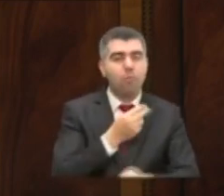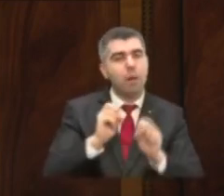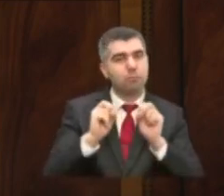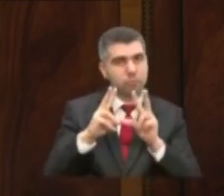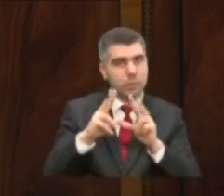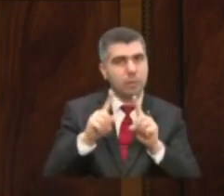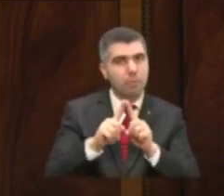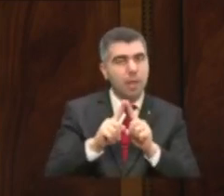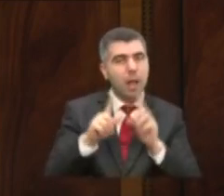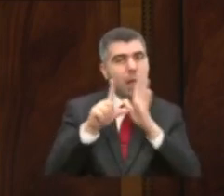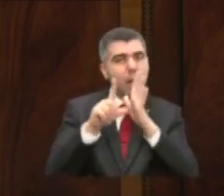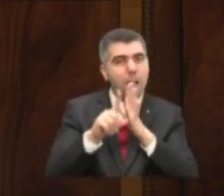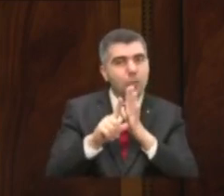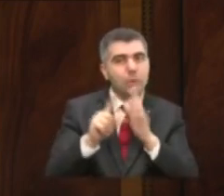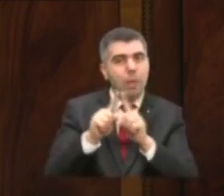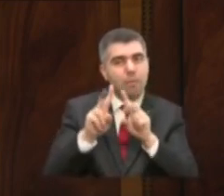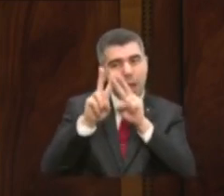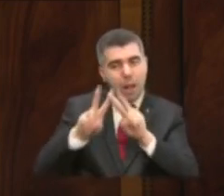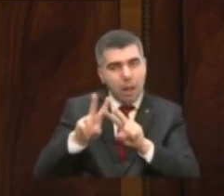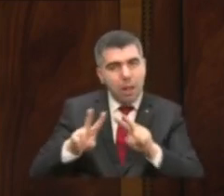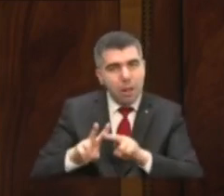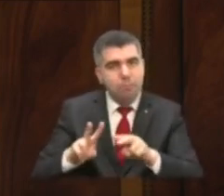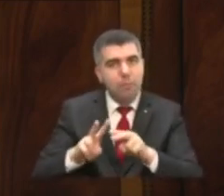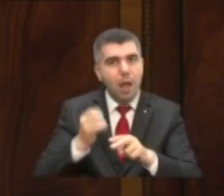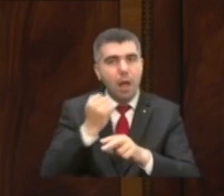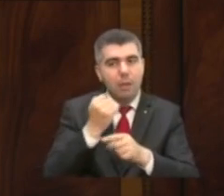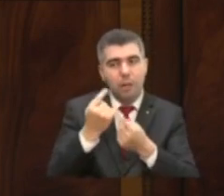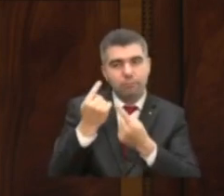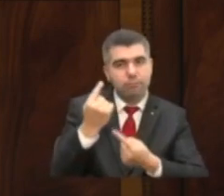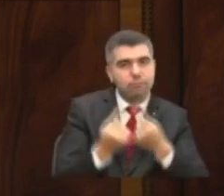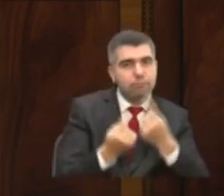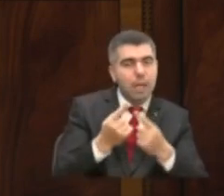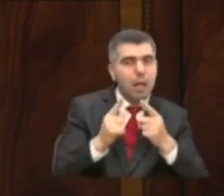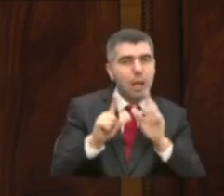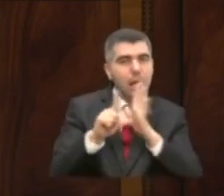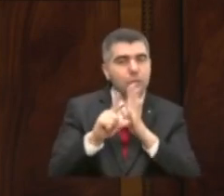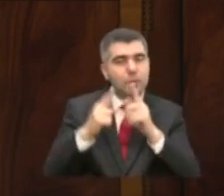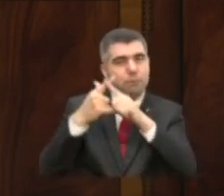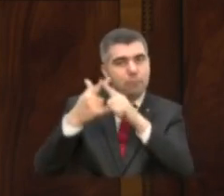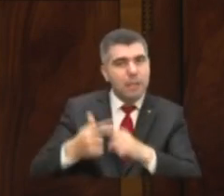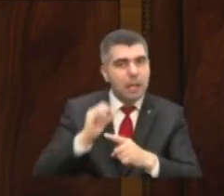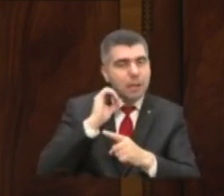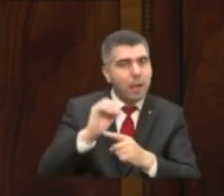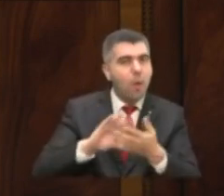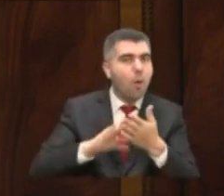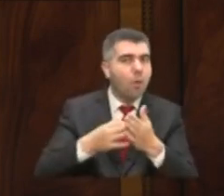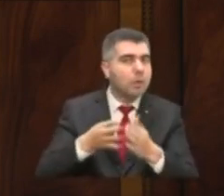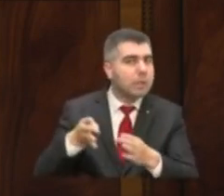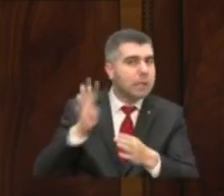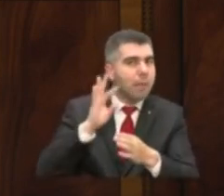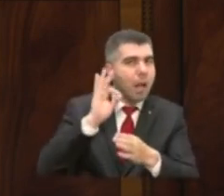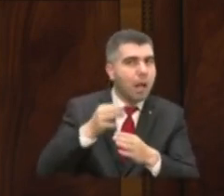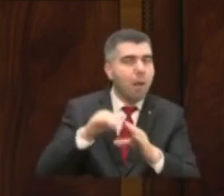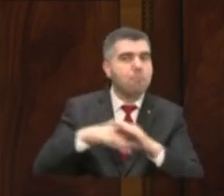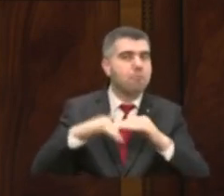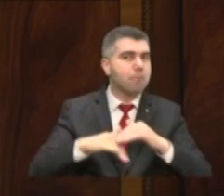تجيب قوانين التصفية، وبطبيعة الحال هي ملتزمة أيضا بالاستماع إلى ملاحظات السيدات والسادة